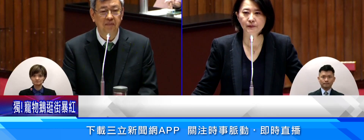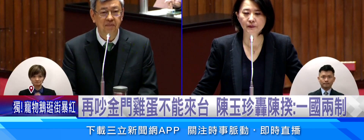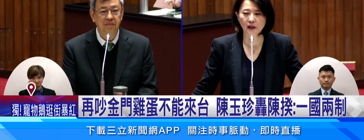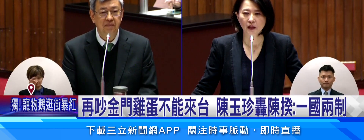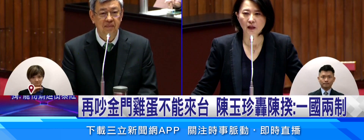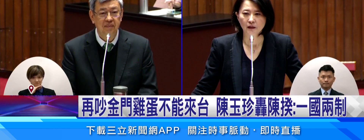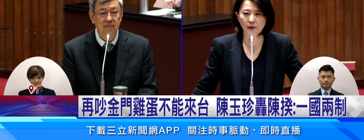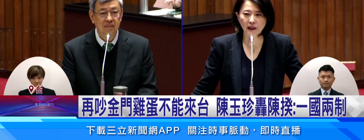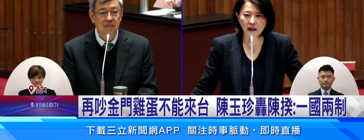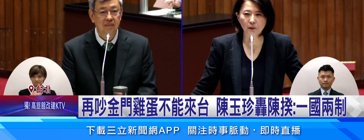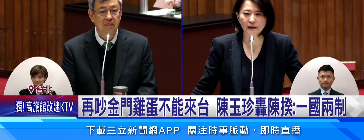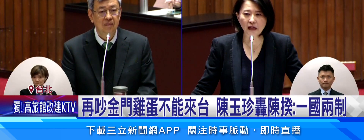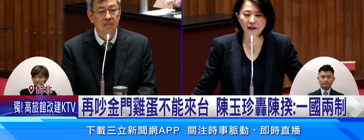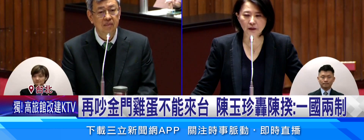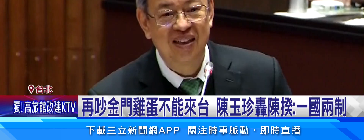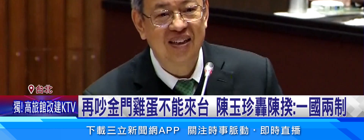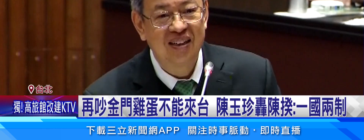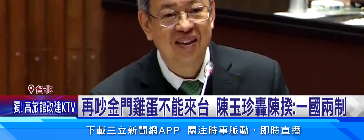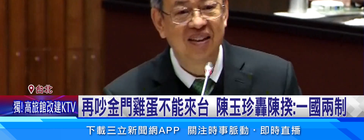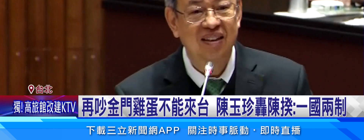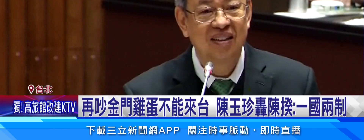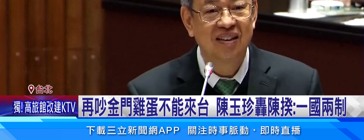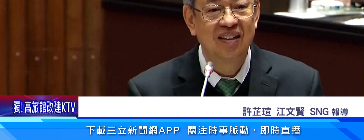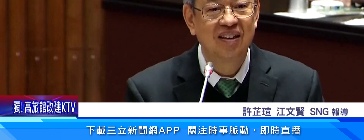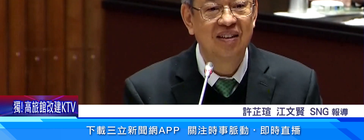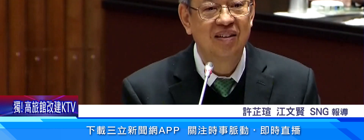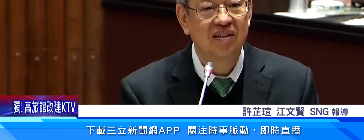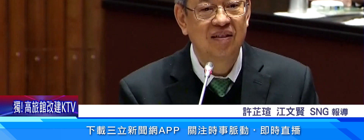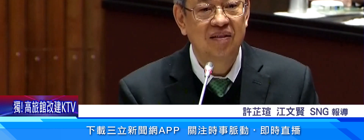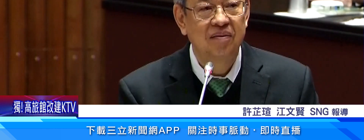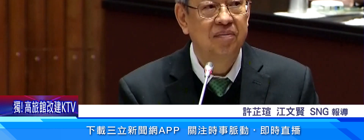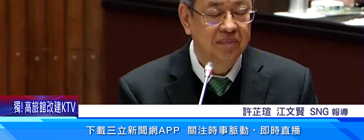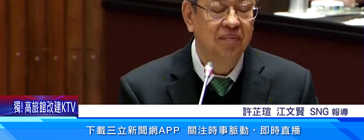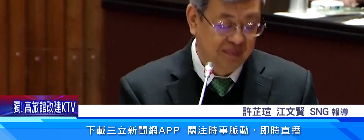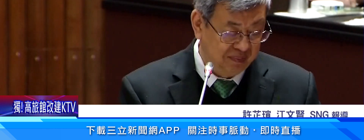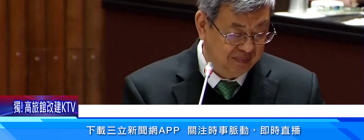论嘛。 从检疫到放假制度，质询台火花四射。三顺张文成，徐选台北。